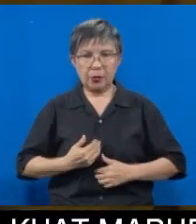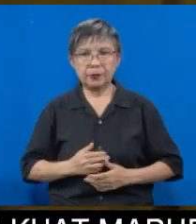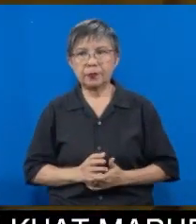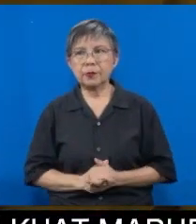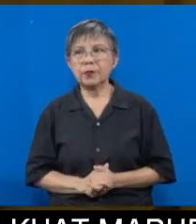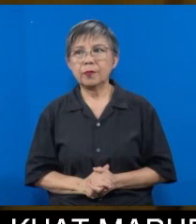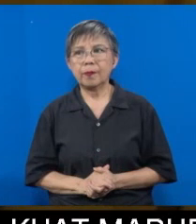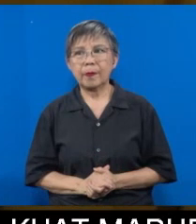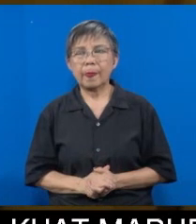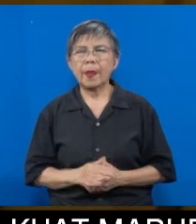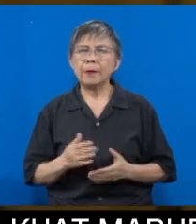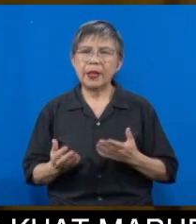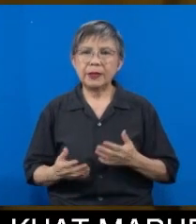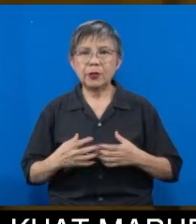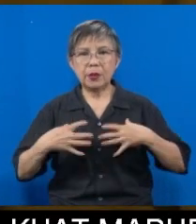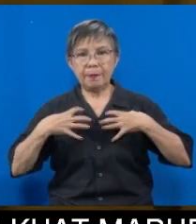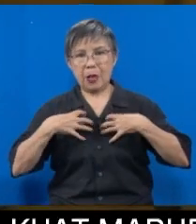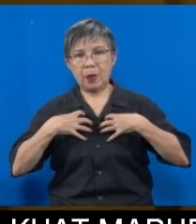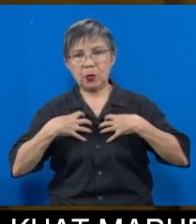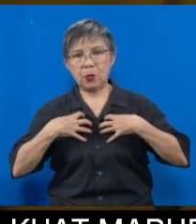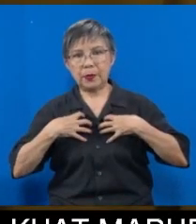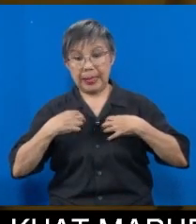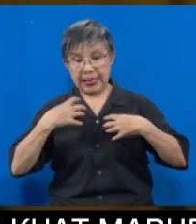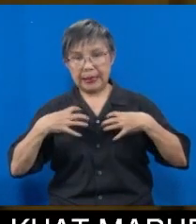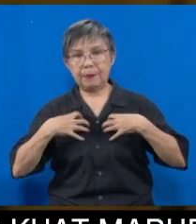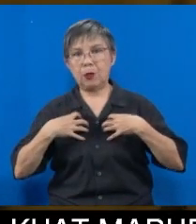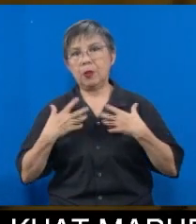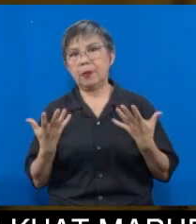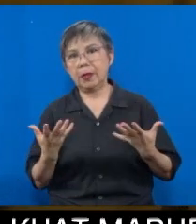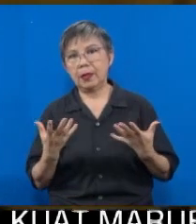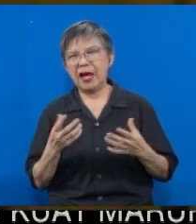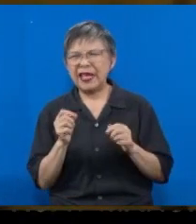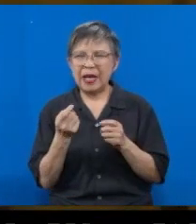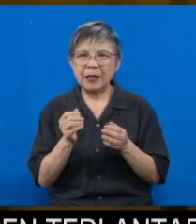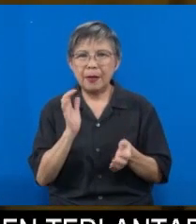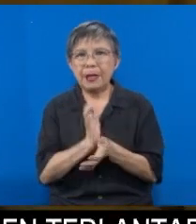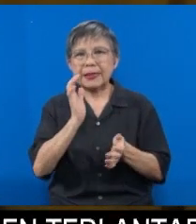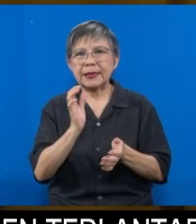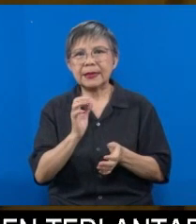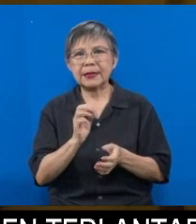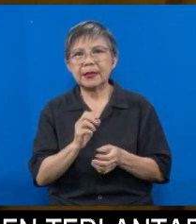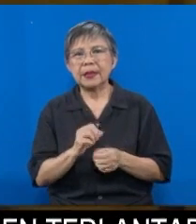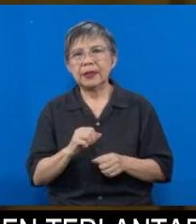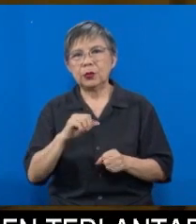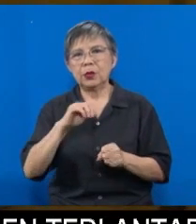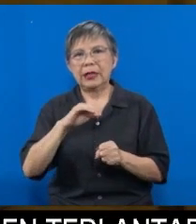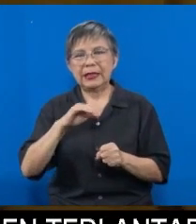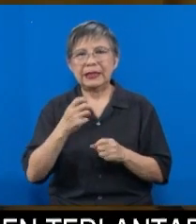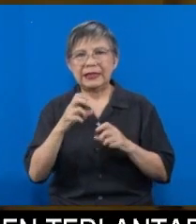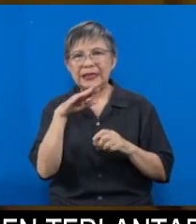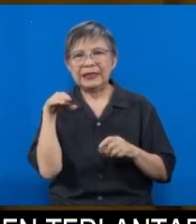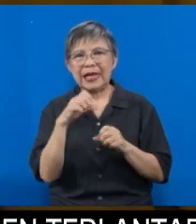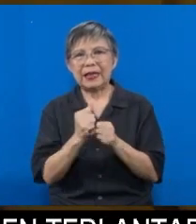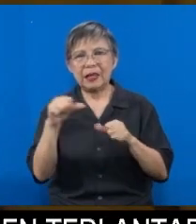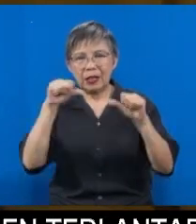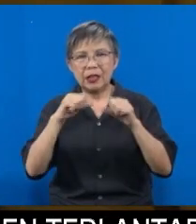gas, biasanya di paru-parunya kita lihat apakah ada masih ada unsur zat-zat atau zat